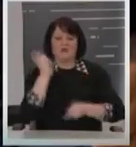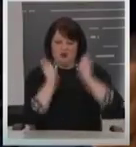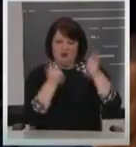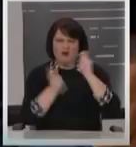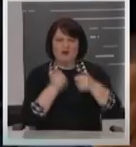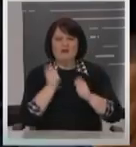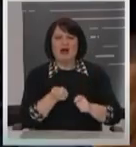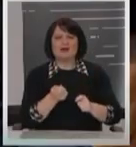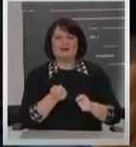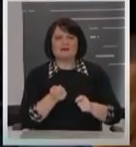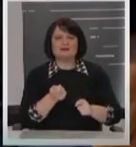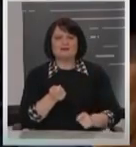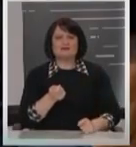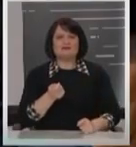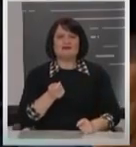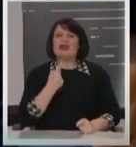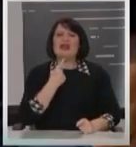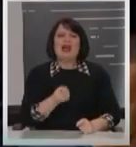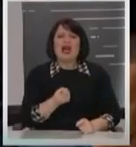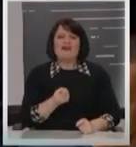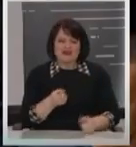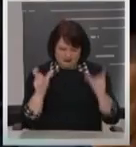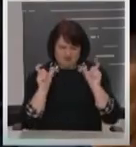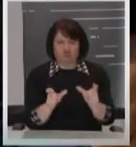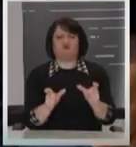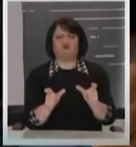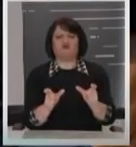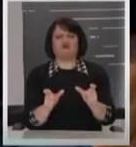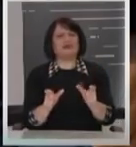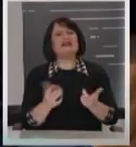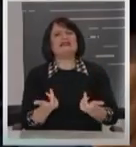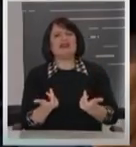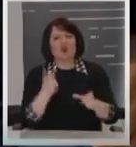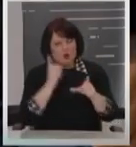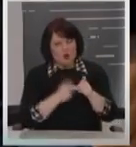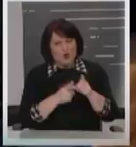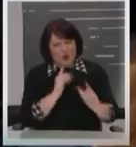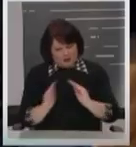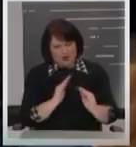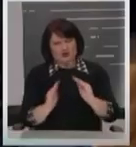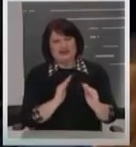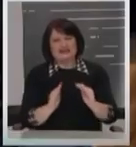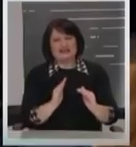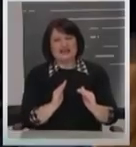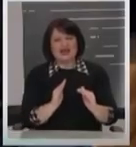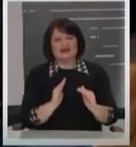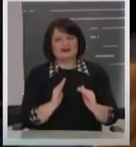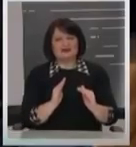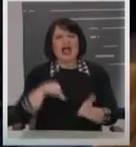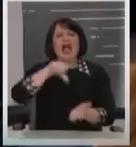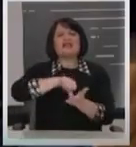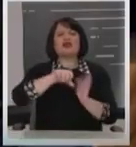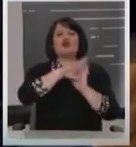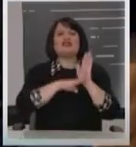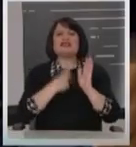που είναι η τελευταία φρουρή των χειμερινών ανακτόρων, η τελευταία γραμμή αμήνης του αστικού